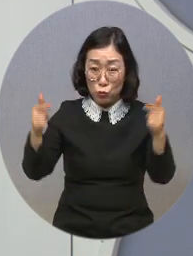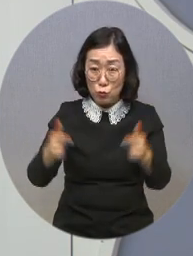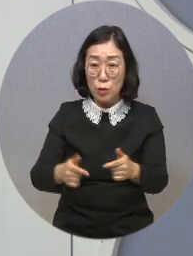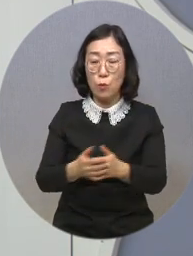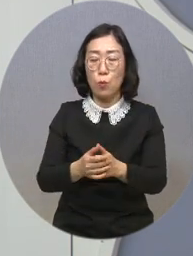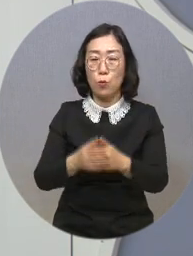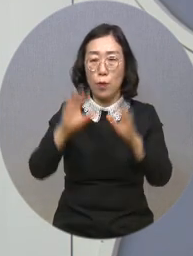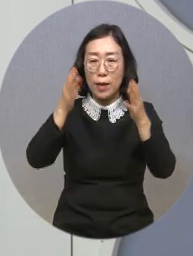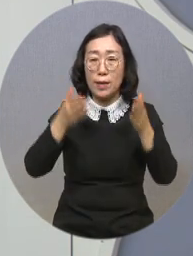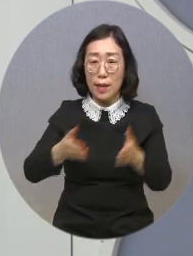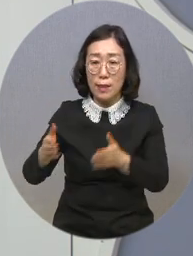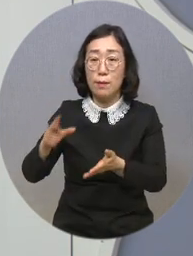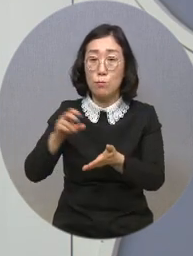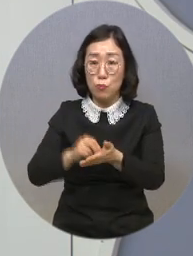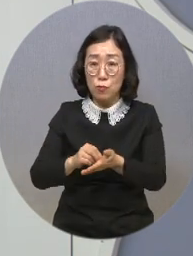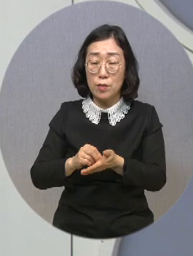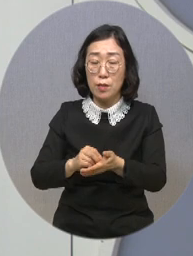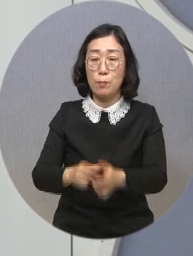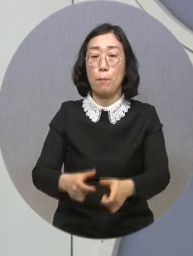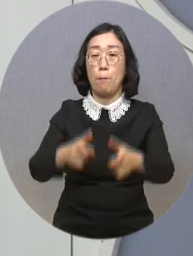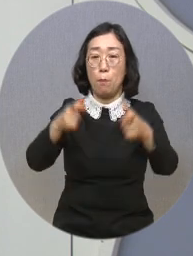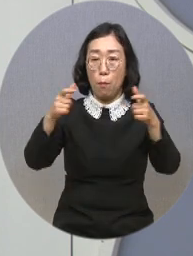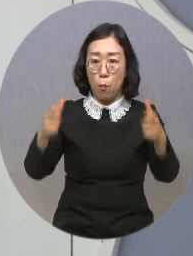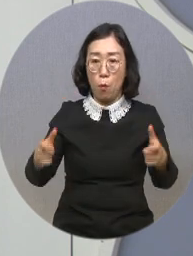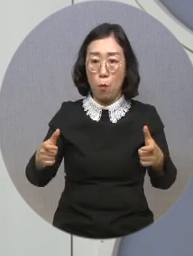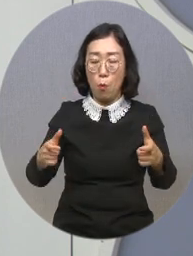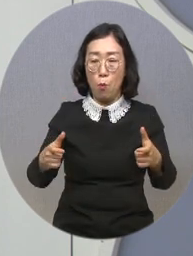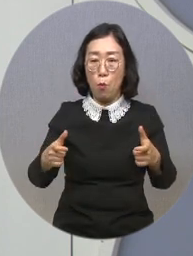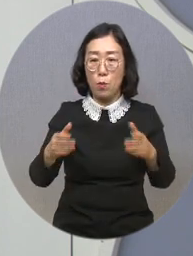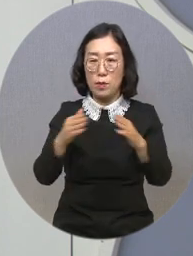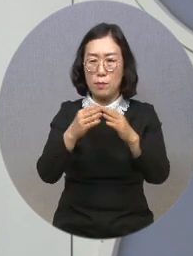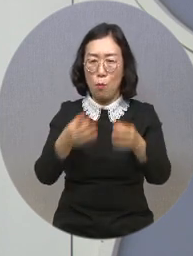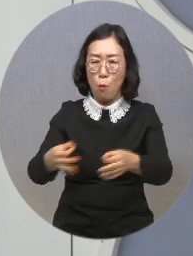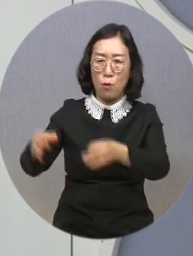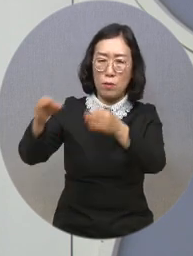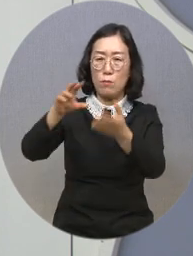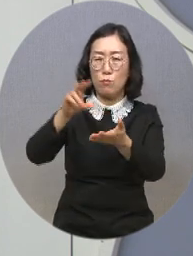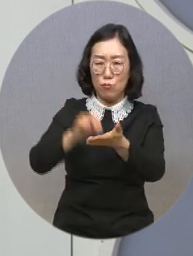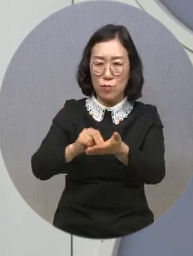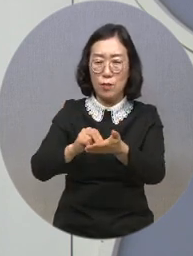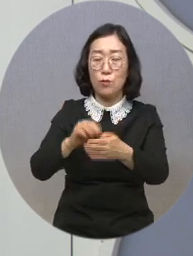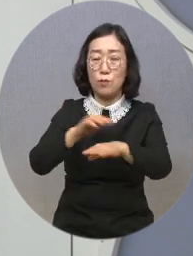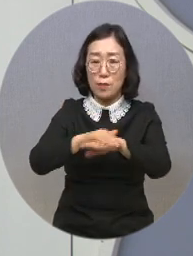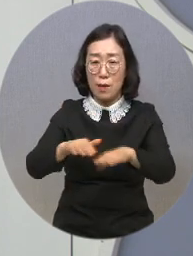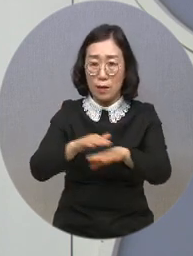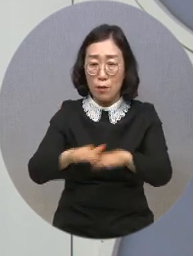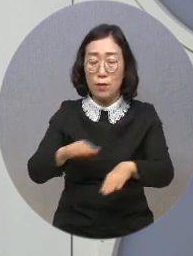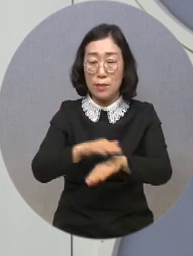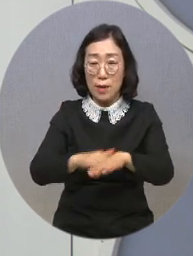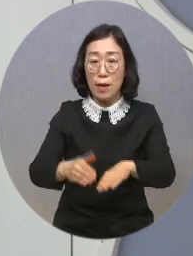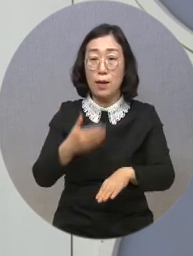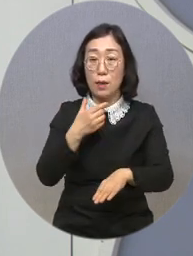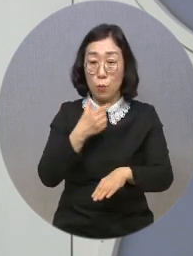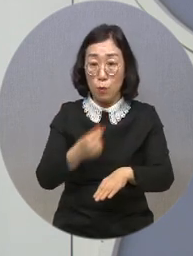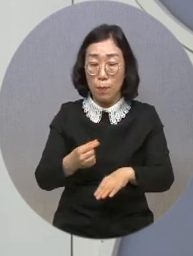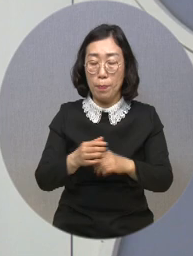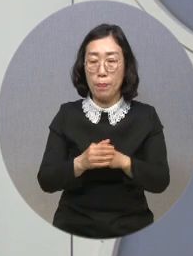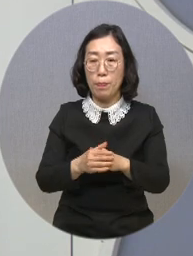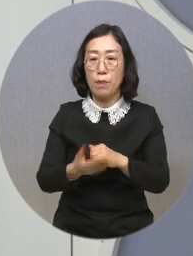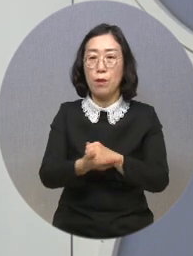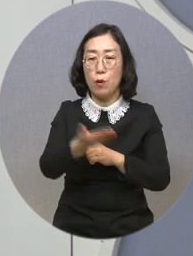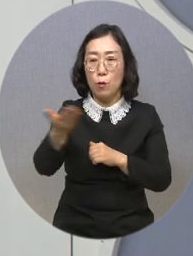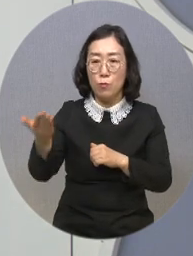사회도 대비를 하고 또 부동산 문제도 잘 안정시킬 수 있는 그런 분들을